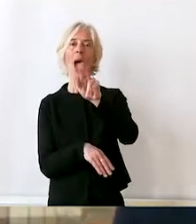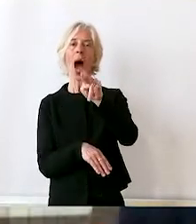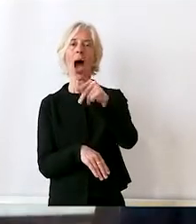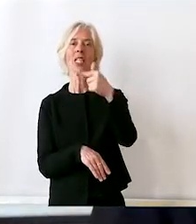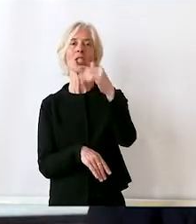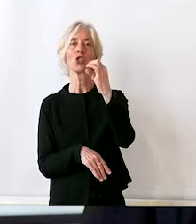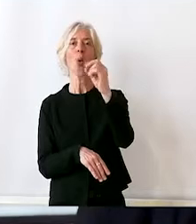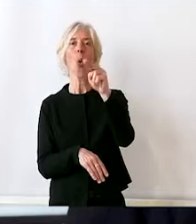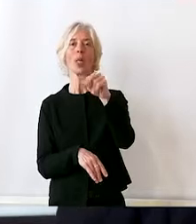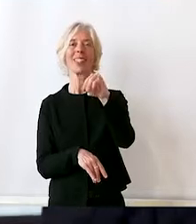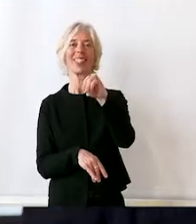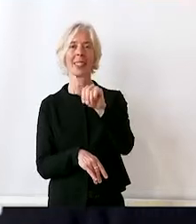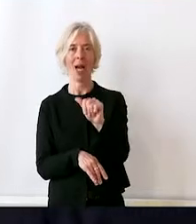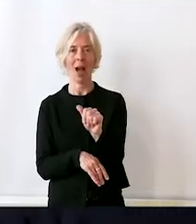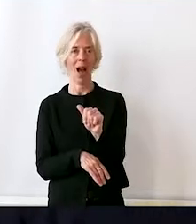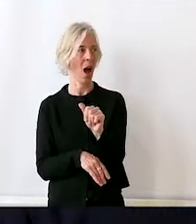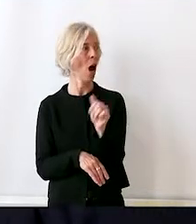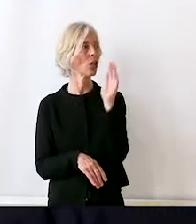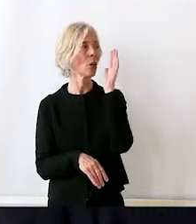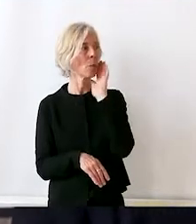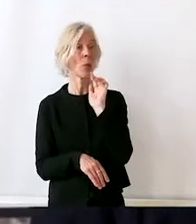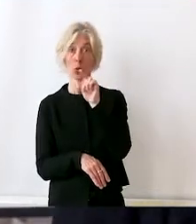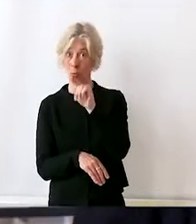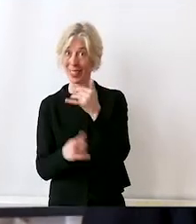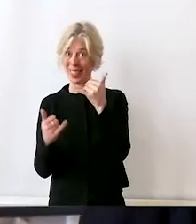Urkunde des Augsburger Klimapaktes mir reichen?